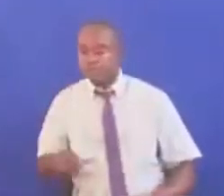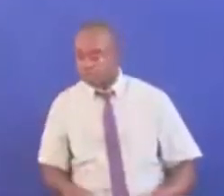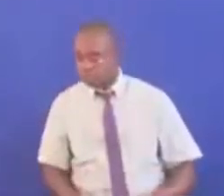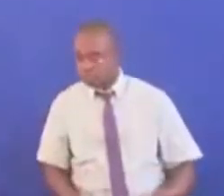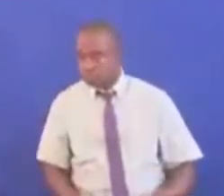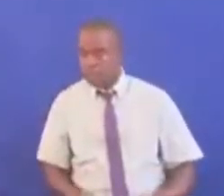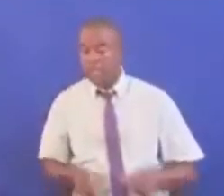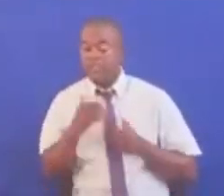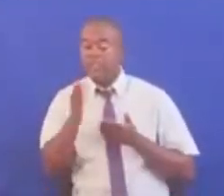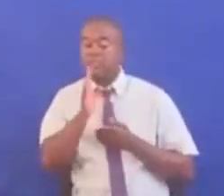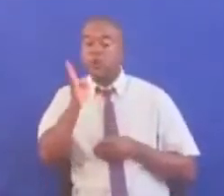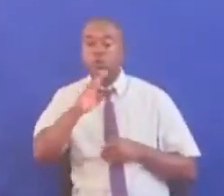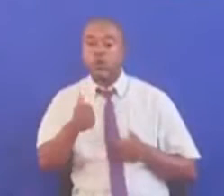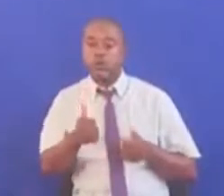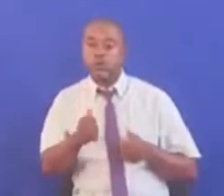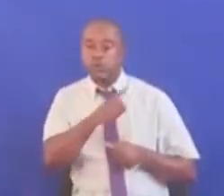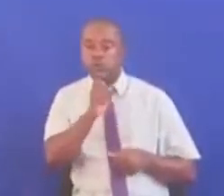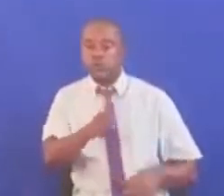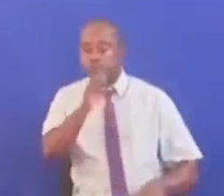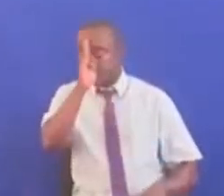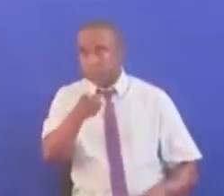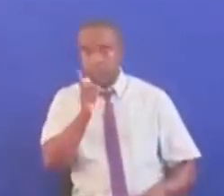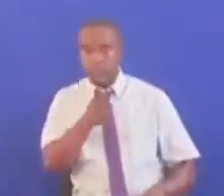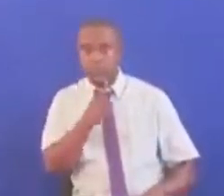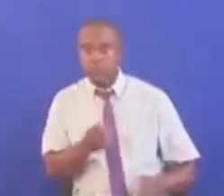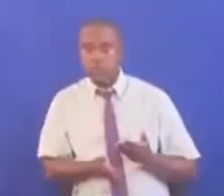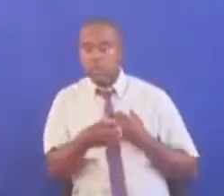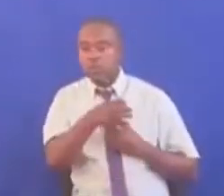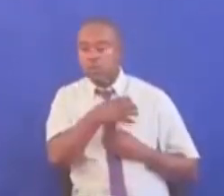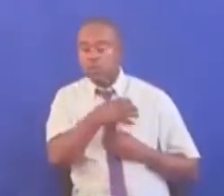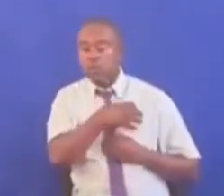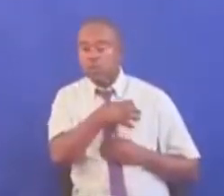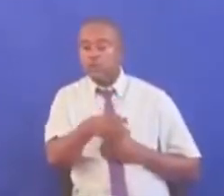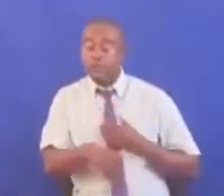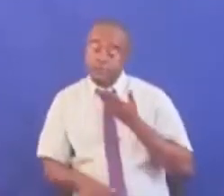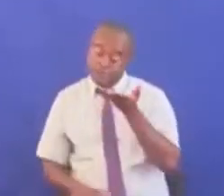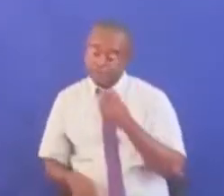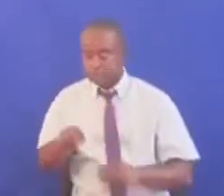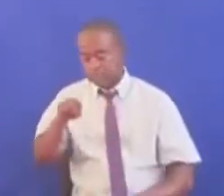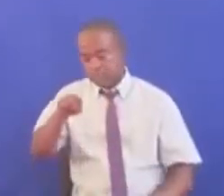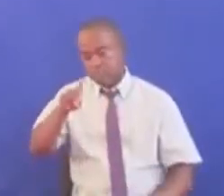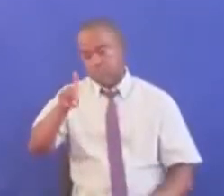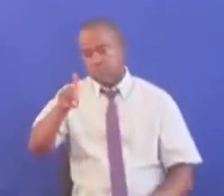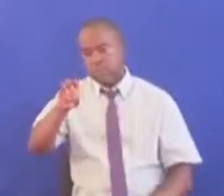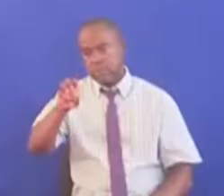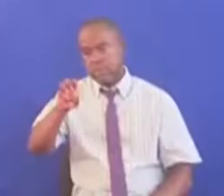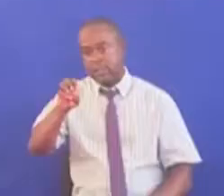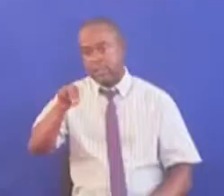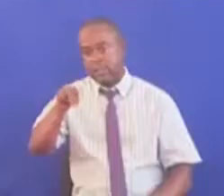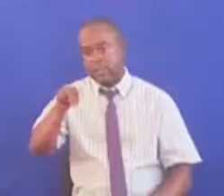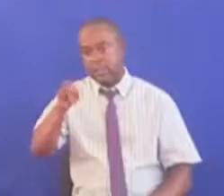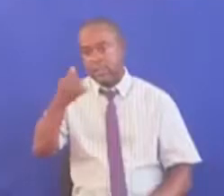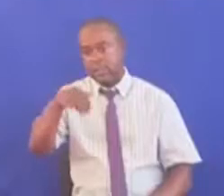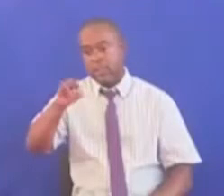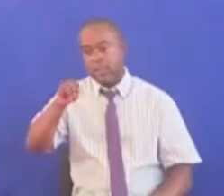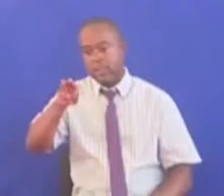bungeni jijini Dodoma wakati akijibu swali la msingi la mbunge wa Mlimba kupitia Chama cha Mapinduzi Godwin Kunambi, ambaye alitaka